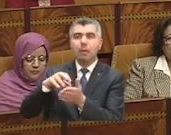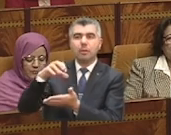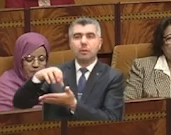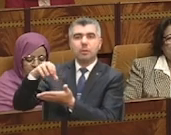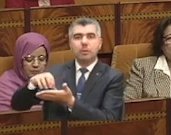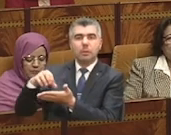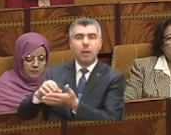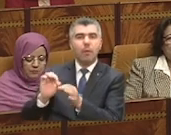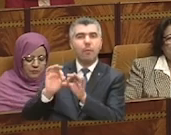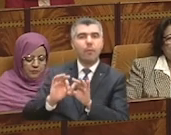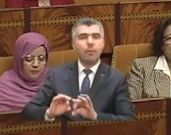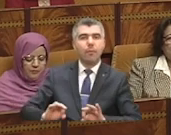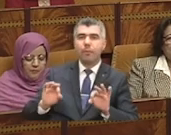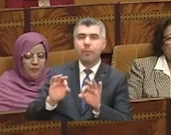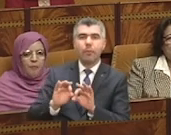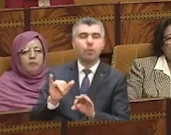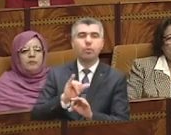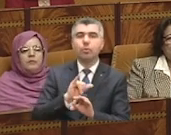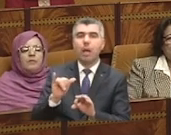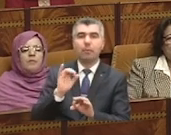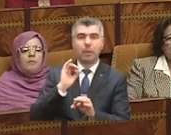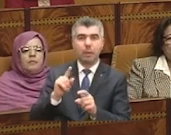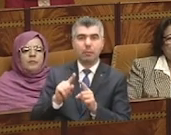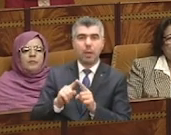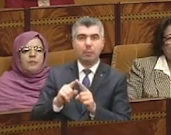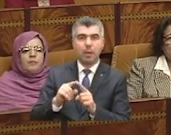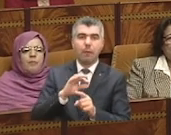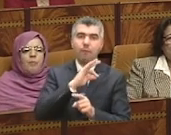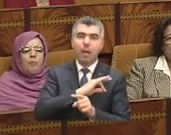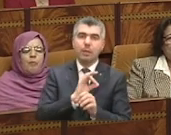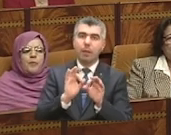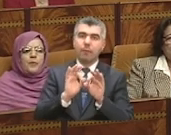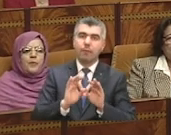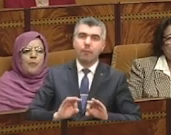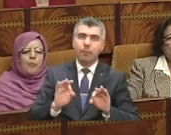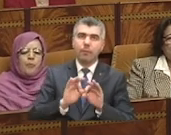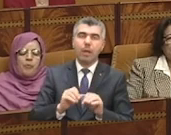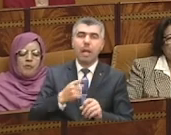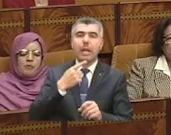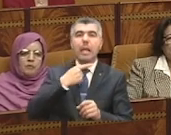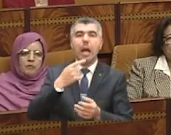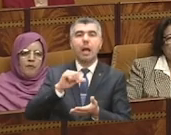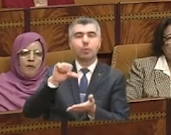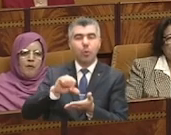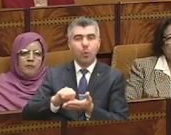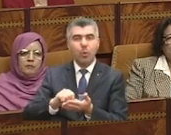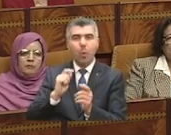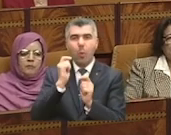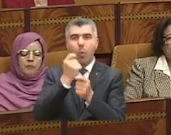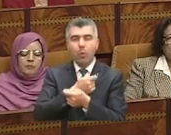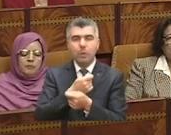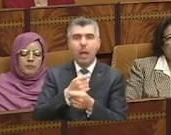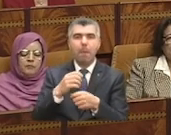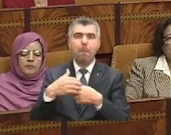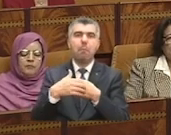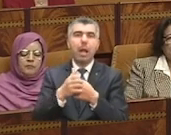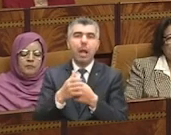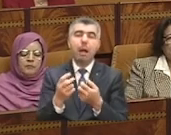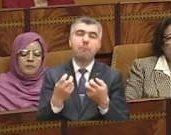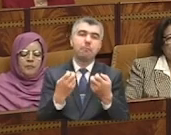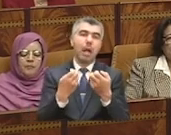لا تتواجد بها أصلا مرافق للاستفادة منها؟ النظور، الدريوش، وجدة، بركان مثلا،